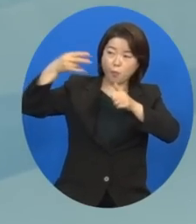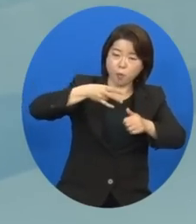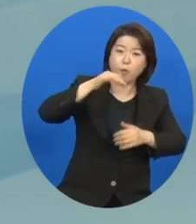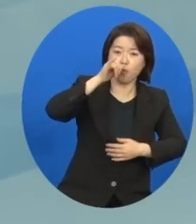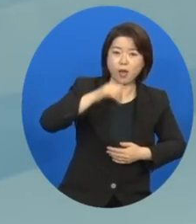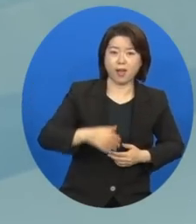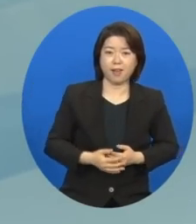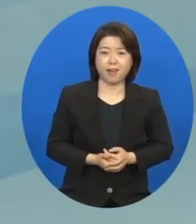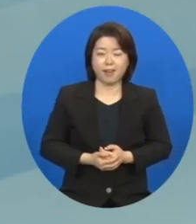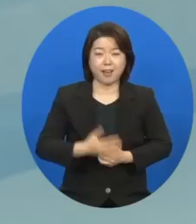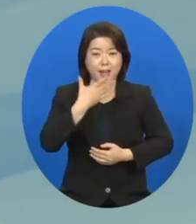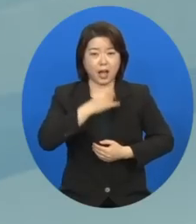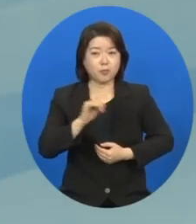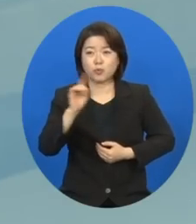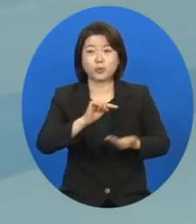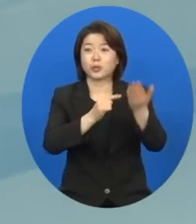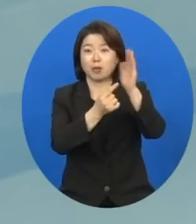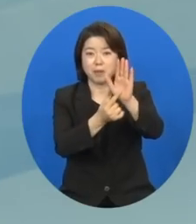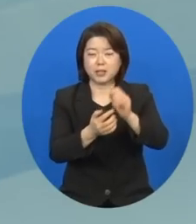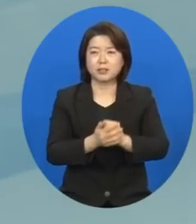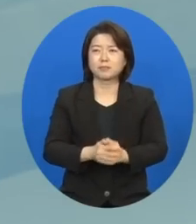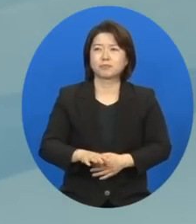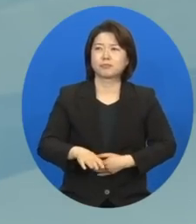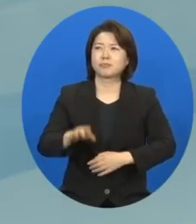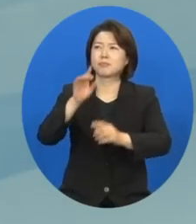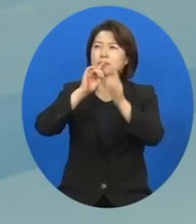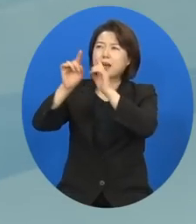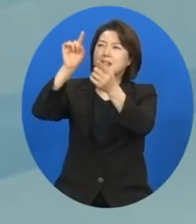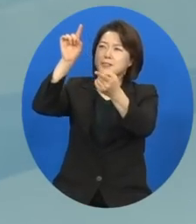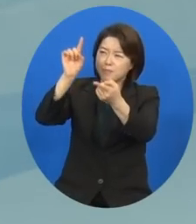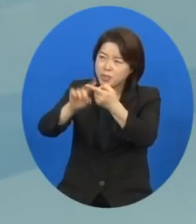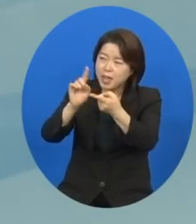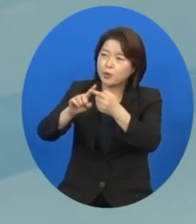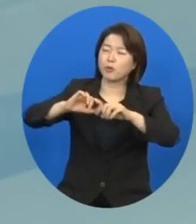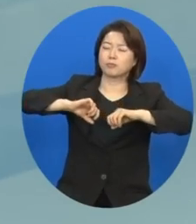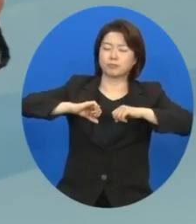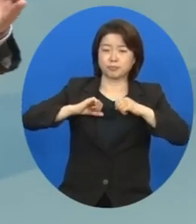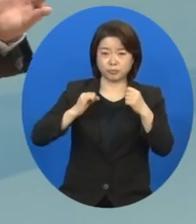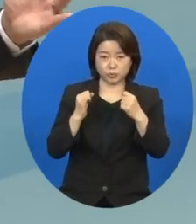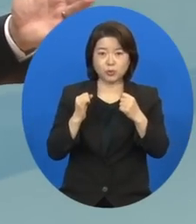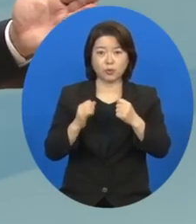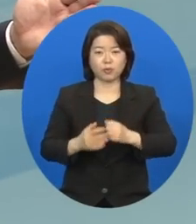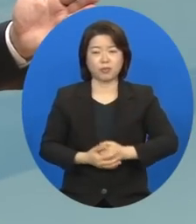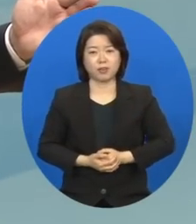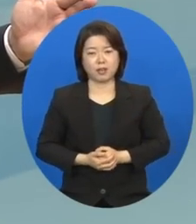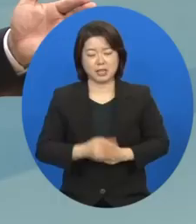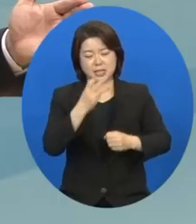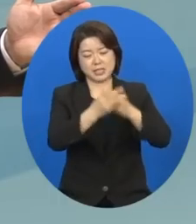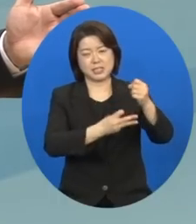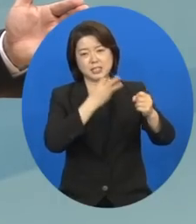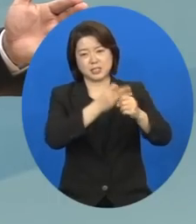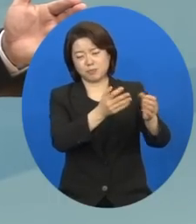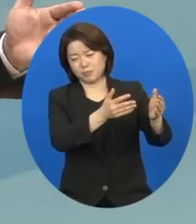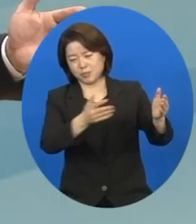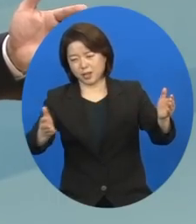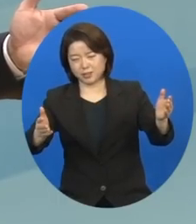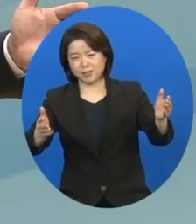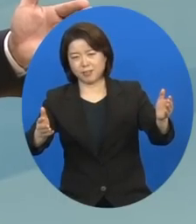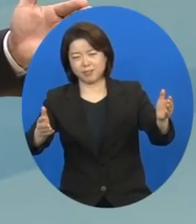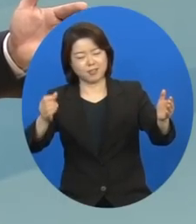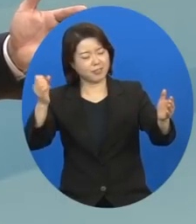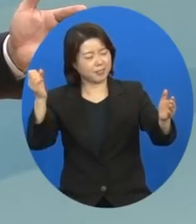주십니다. 아브라함이 어떻게 반응하냐면 말씀하신 대로 순종합니다. 자, 13년의 공백을 깨고